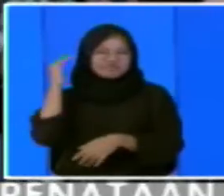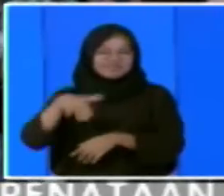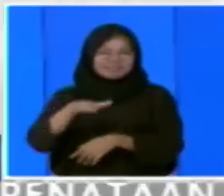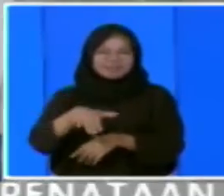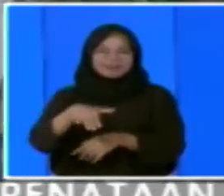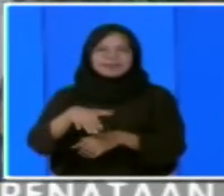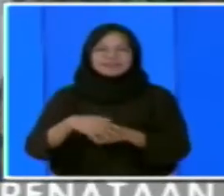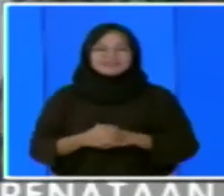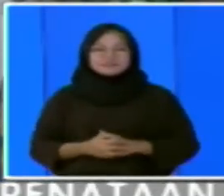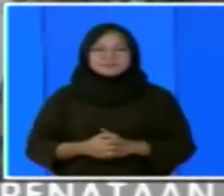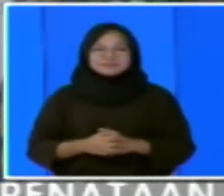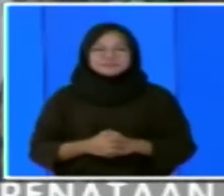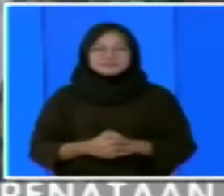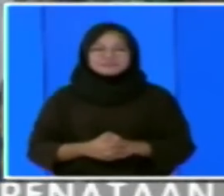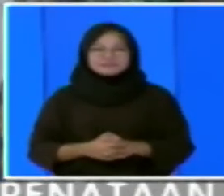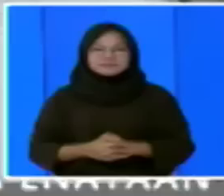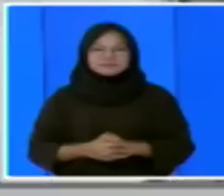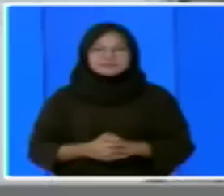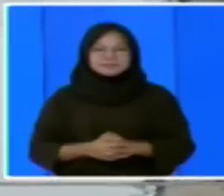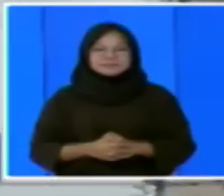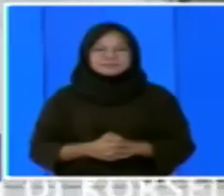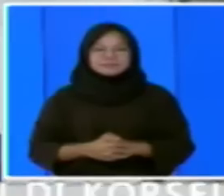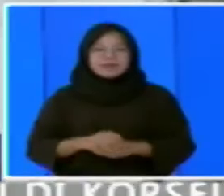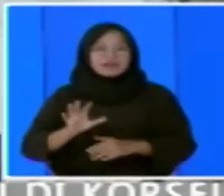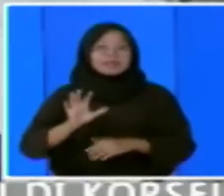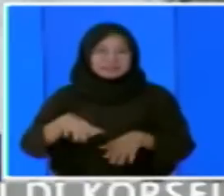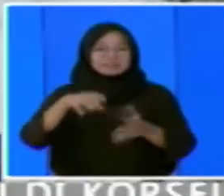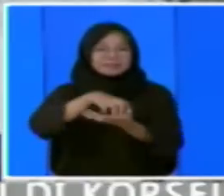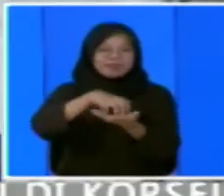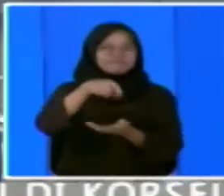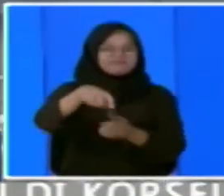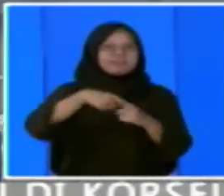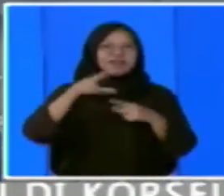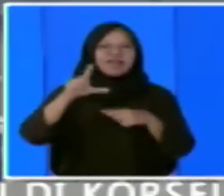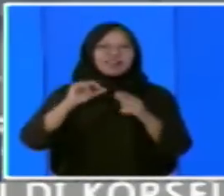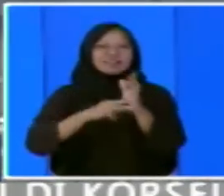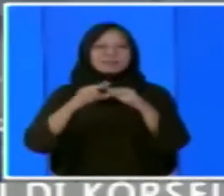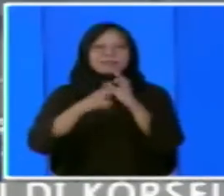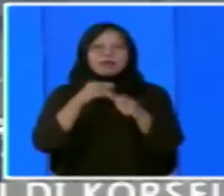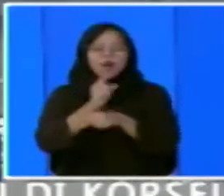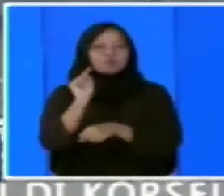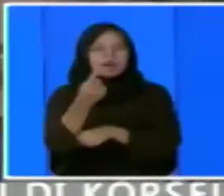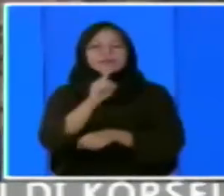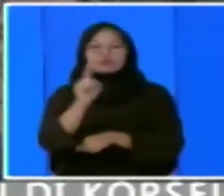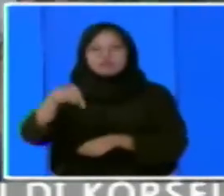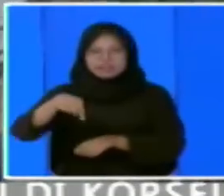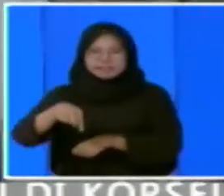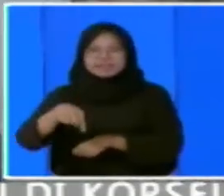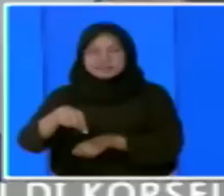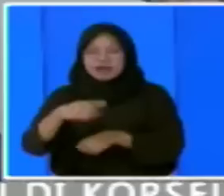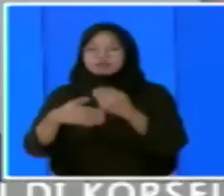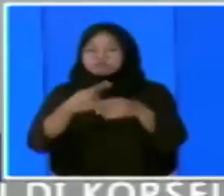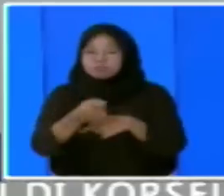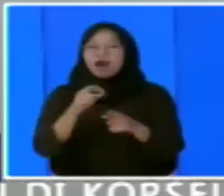Untuk itu, penataan kawasan Kalimalang akan dimulai pekan ini. Walaupun di sekitar Kalimalang juga terdapat sejumlah bangunan